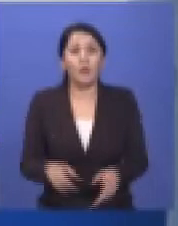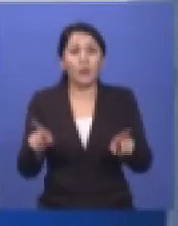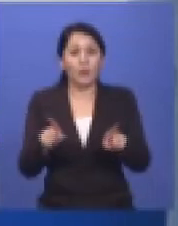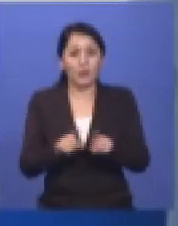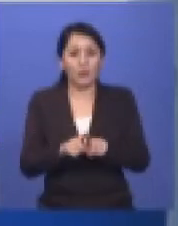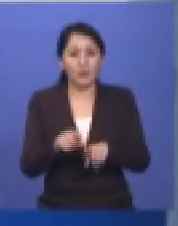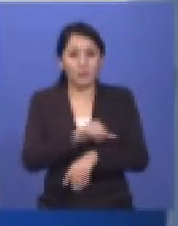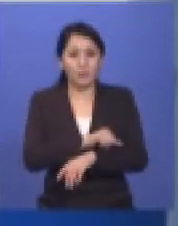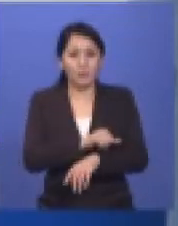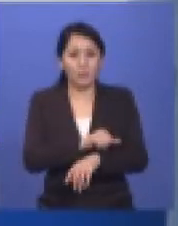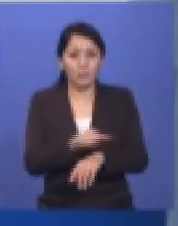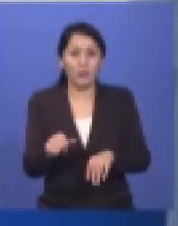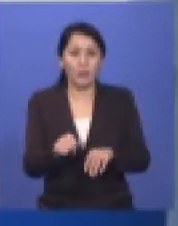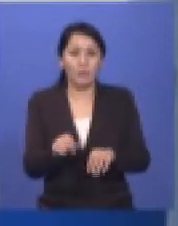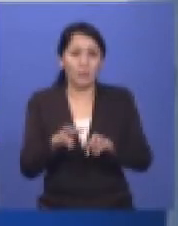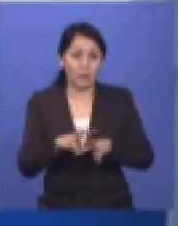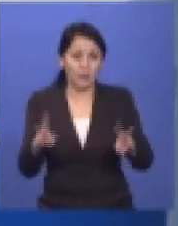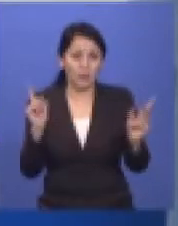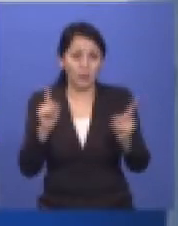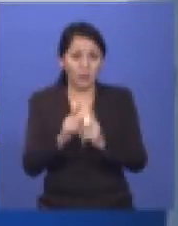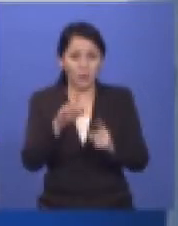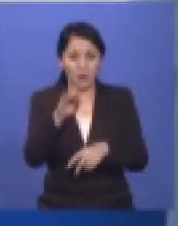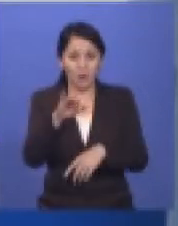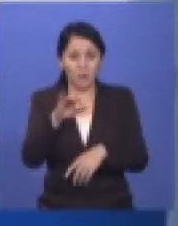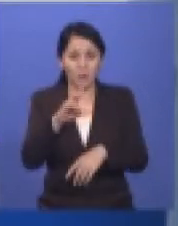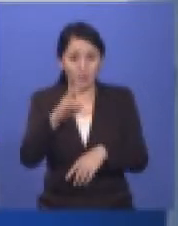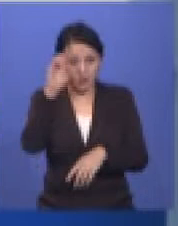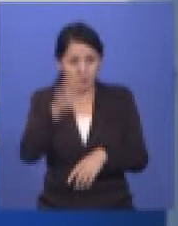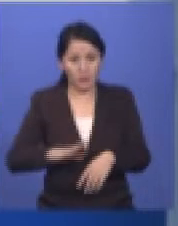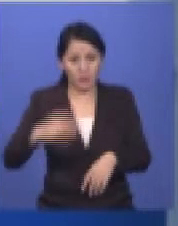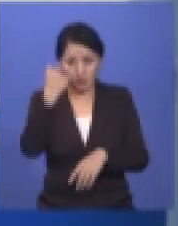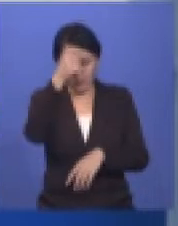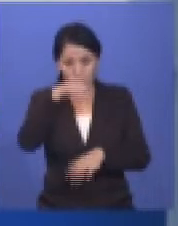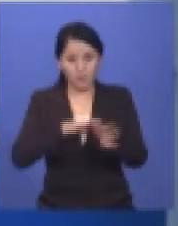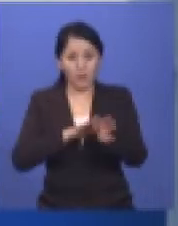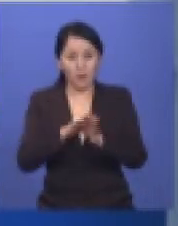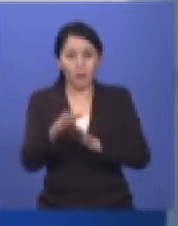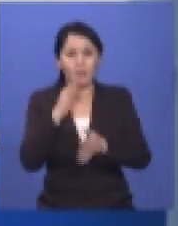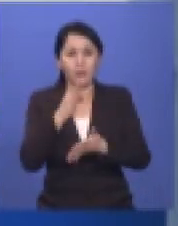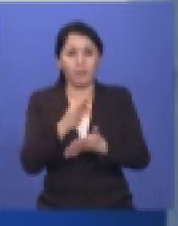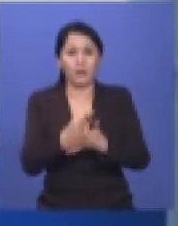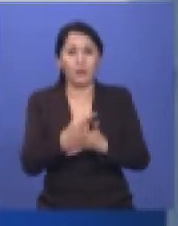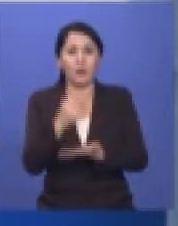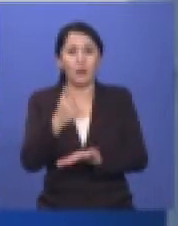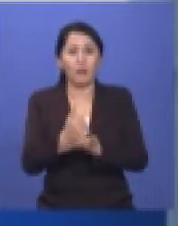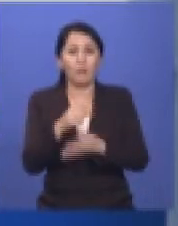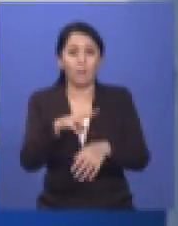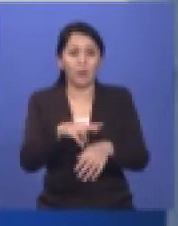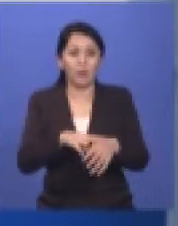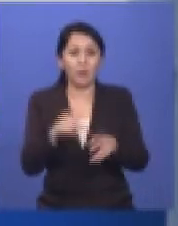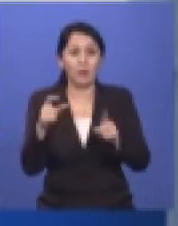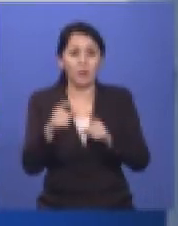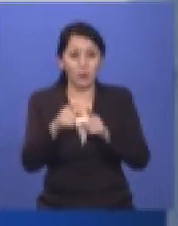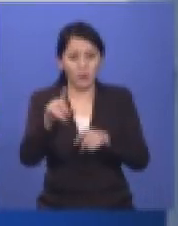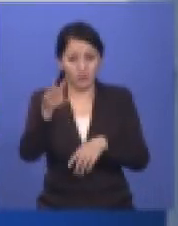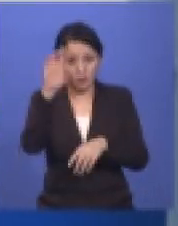Сондай-ақ бүгін президент ішкі істер министрін қабылдады Ерлан Тұрғымбаев, мемлекет басшысына биылға атқарылған жұмыстар туралы есеп берді. Бас